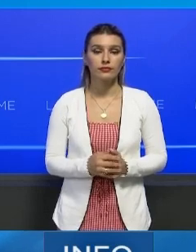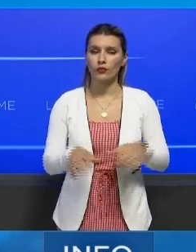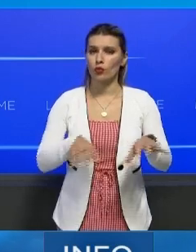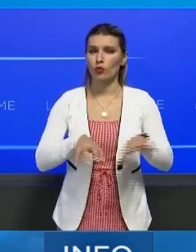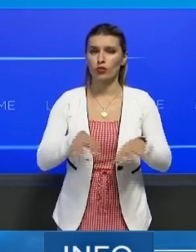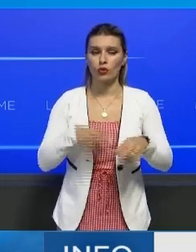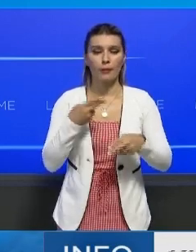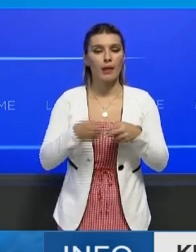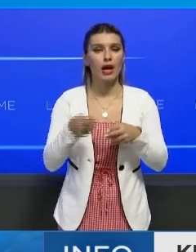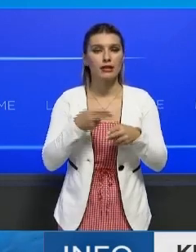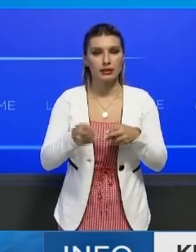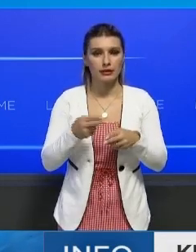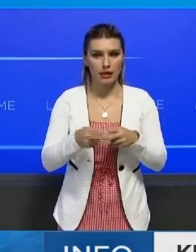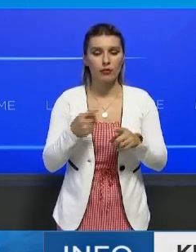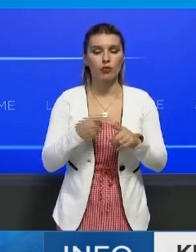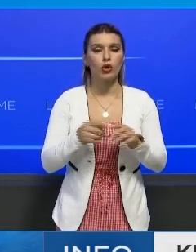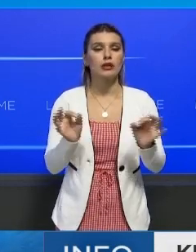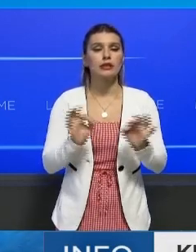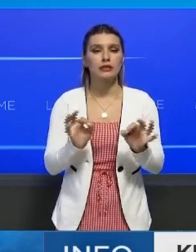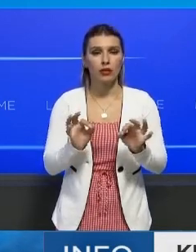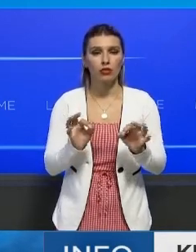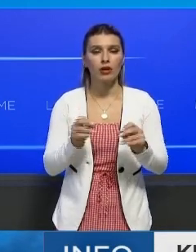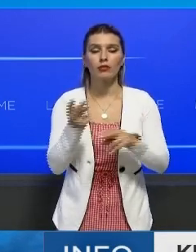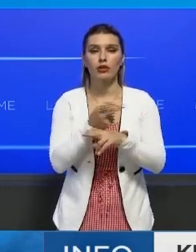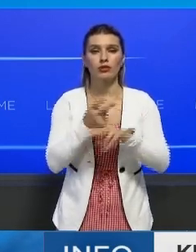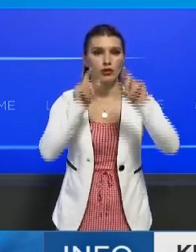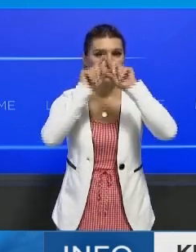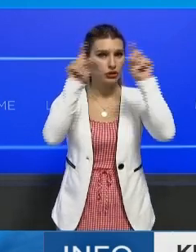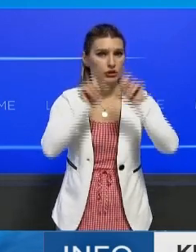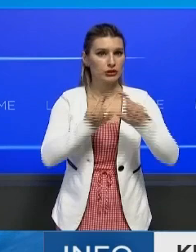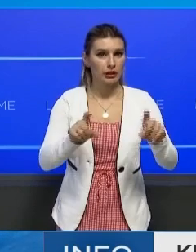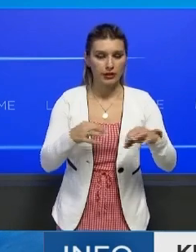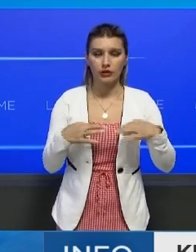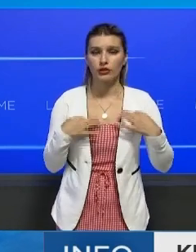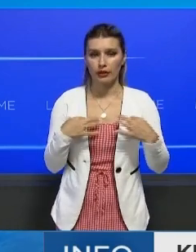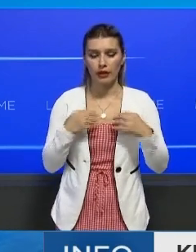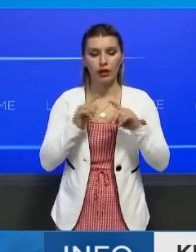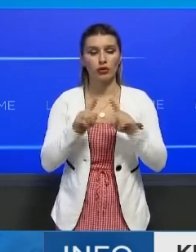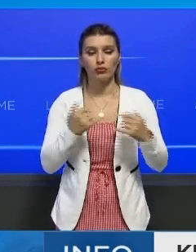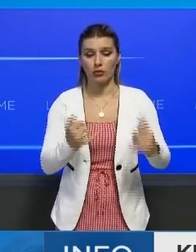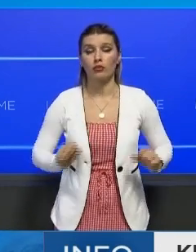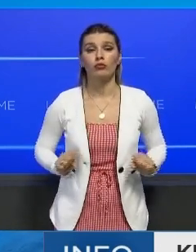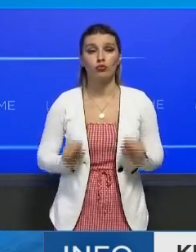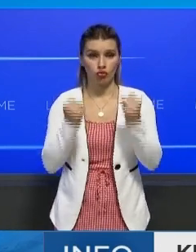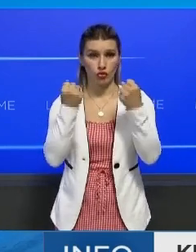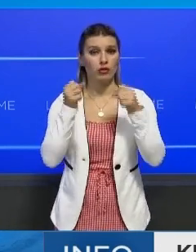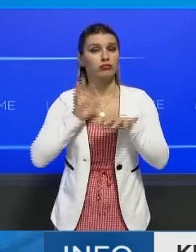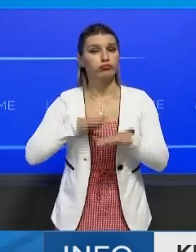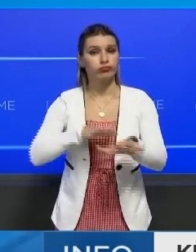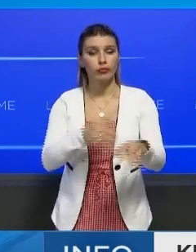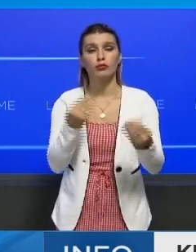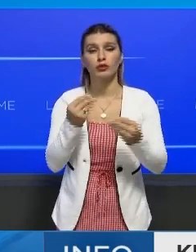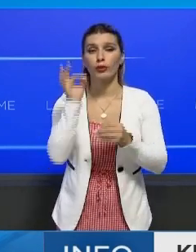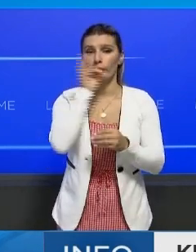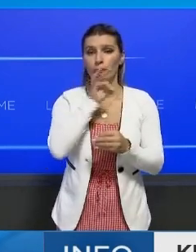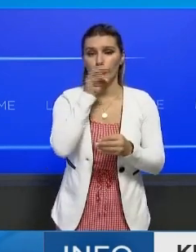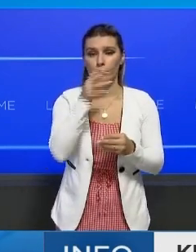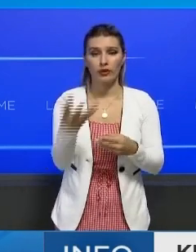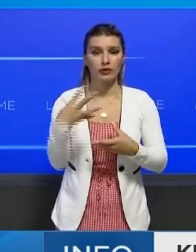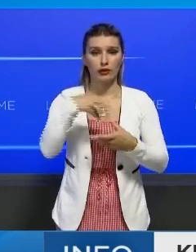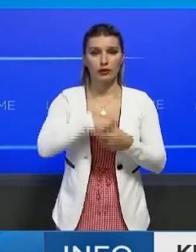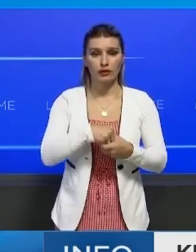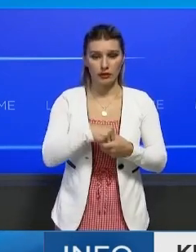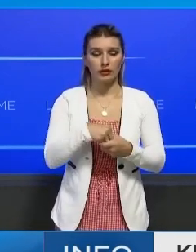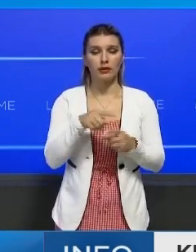Punëtorët e pastrimit dhe sigurimit të institucioneve publike shëndetësore kanë protestuar ndaj mosprofshirjes në shtesat